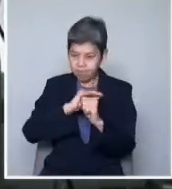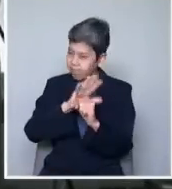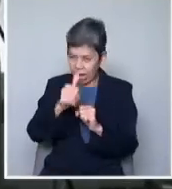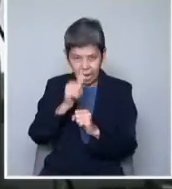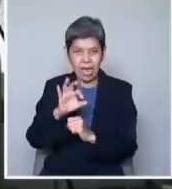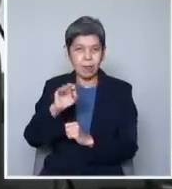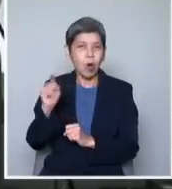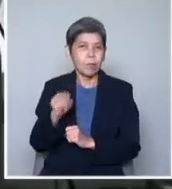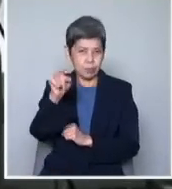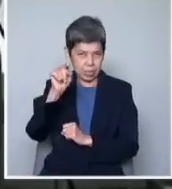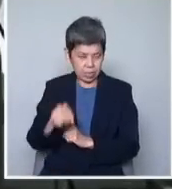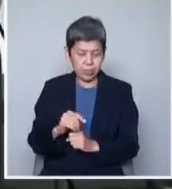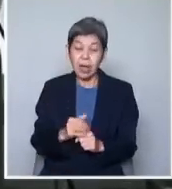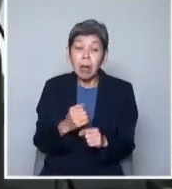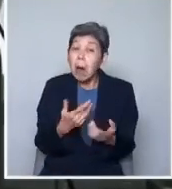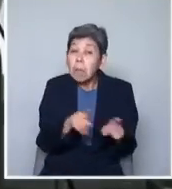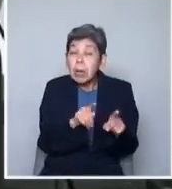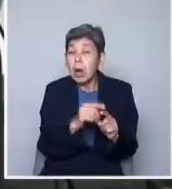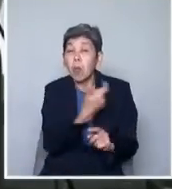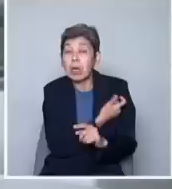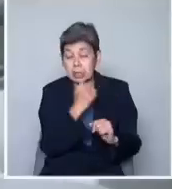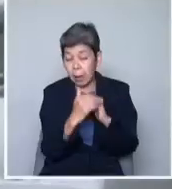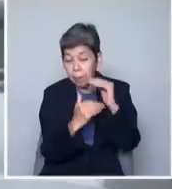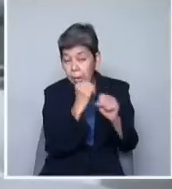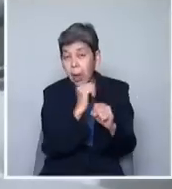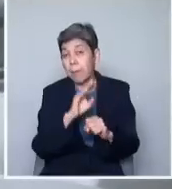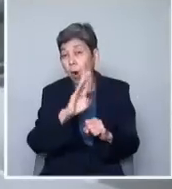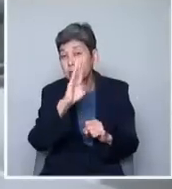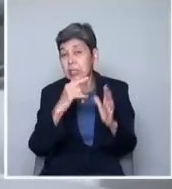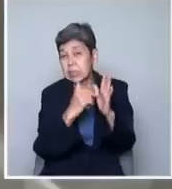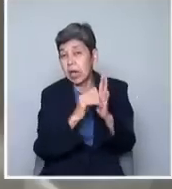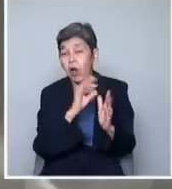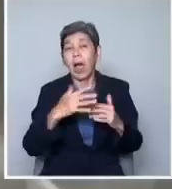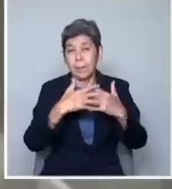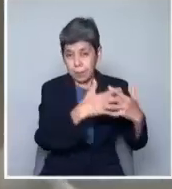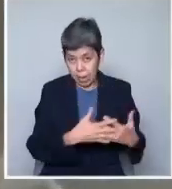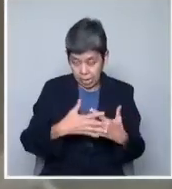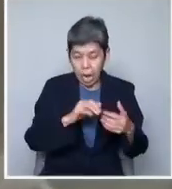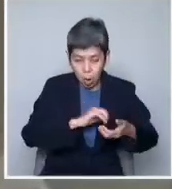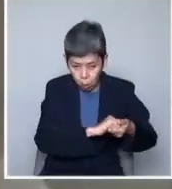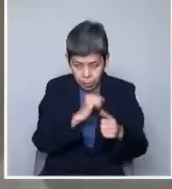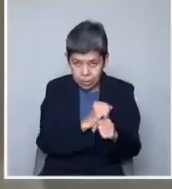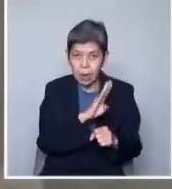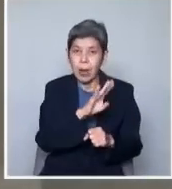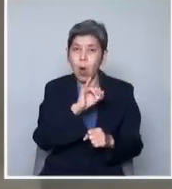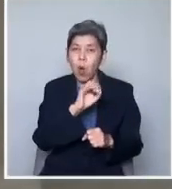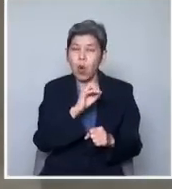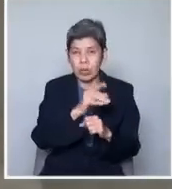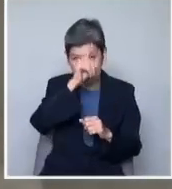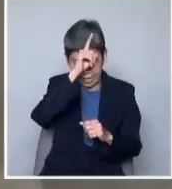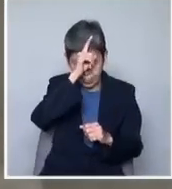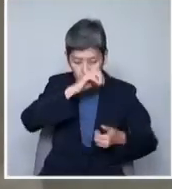ถึง 92% พอๆกันกับวัคซีนที่พัฒนาโดยบริษัทยาไฟเซอร์ของสหรัฐที่ร่วมกันกับ BioNTech ของเยอร